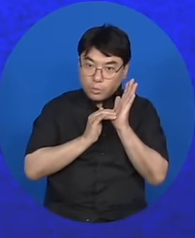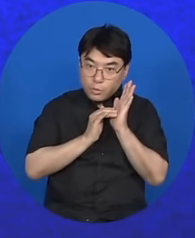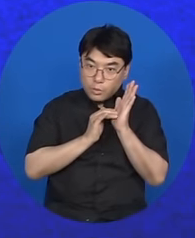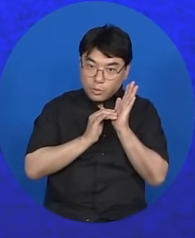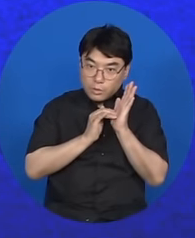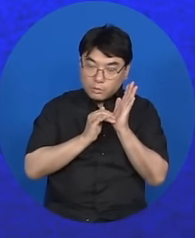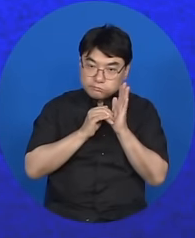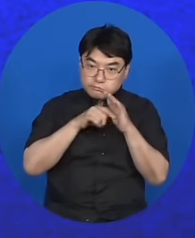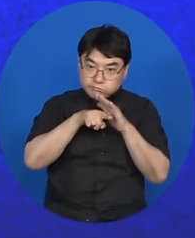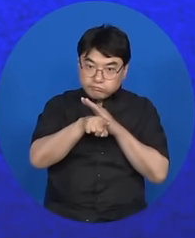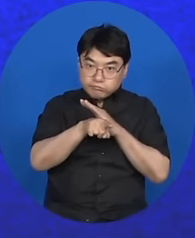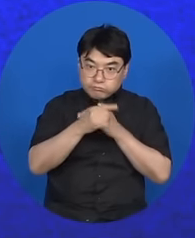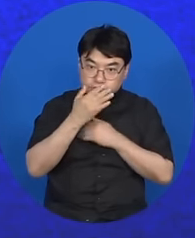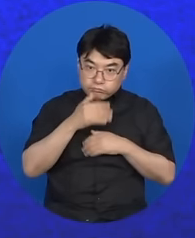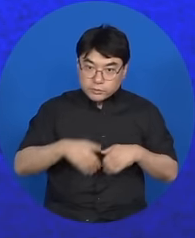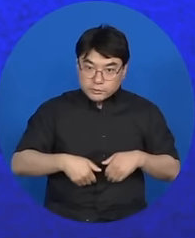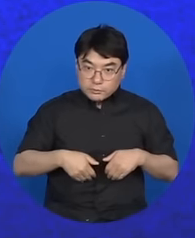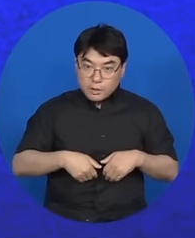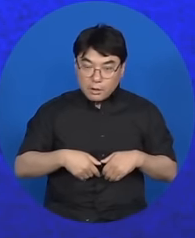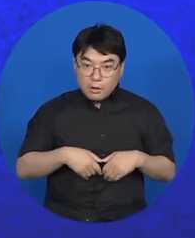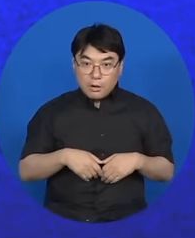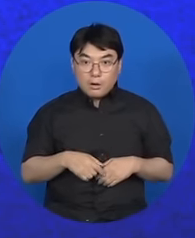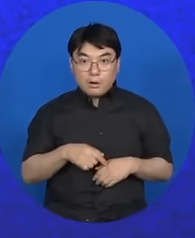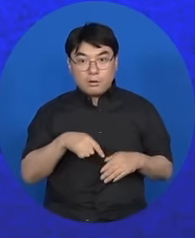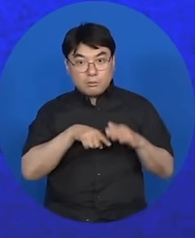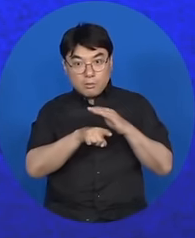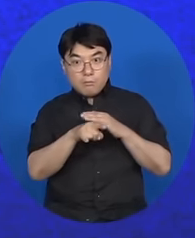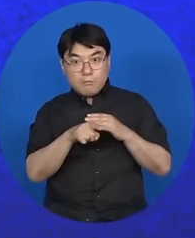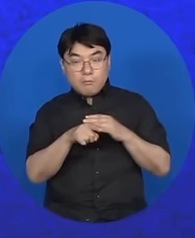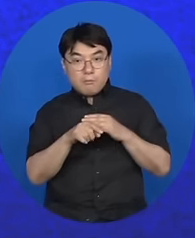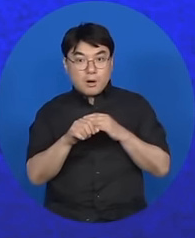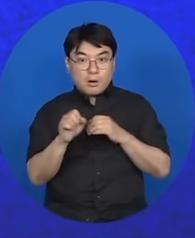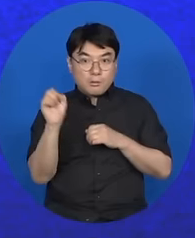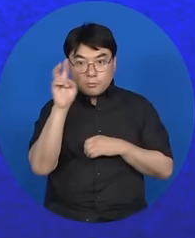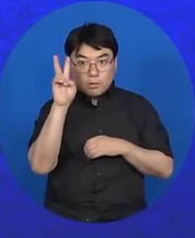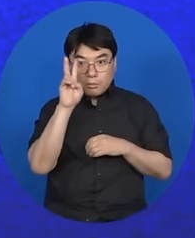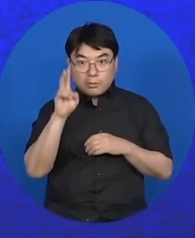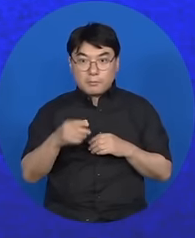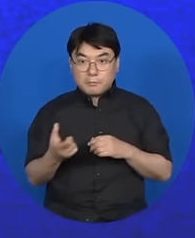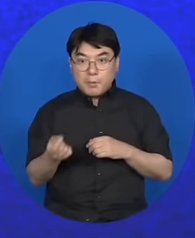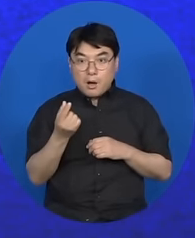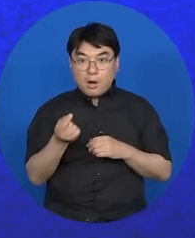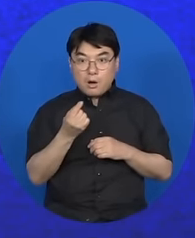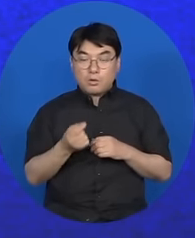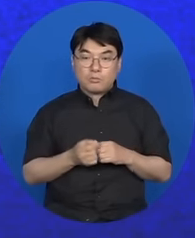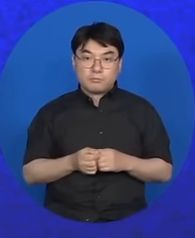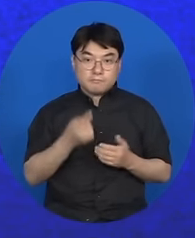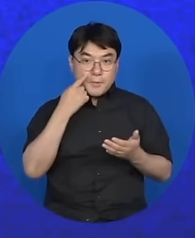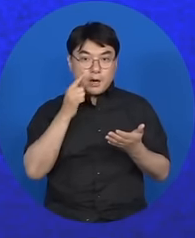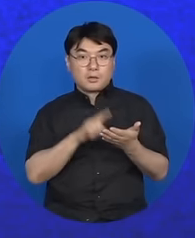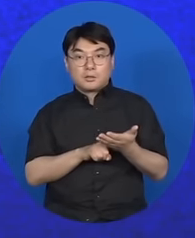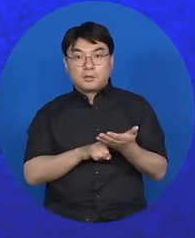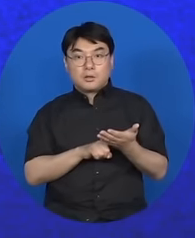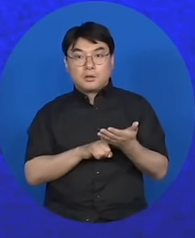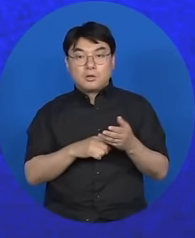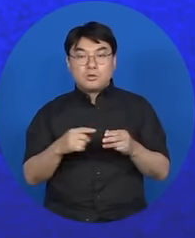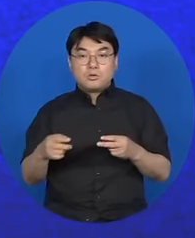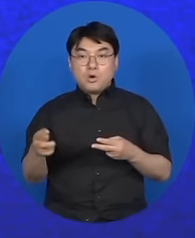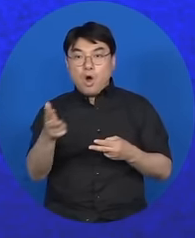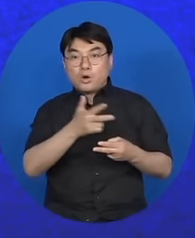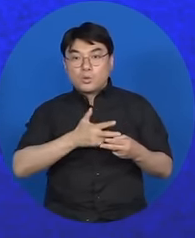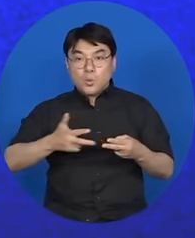해야 되잖아요. 들어가자마자 그날 걸립니다. 그날 바로 걸려가지고 여리고성의 왕이